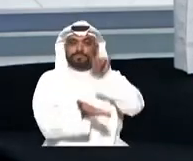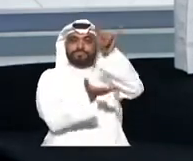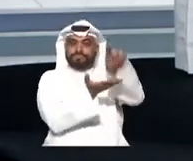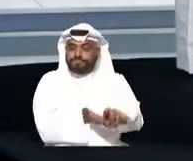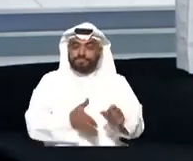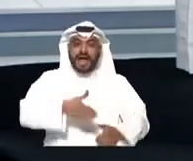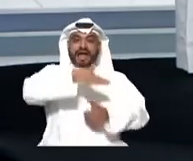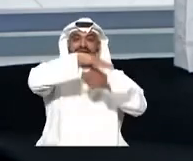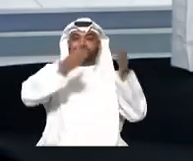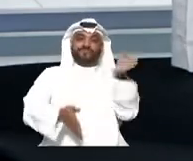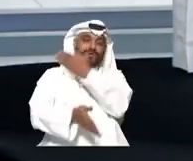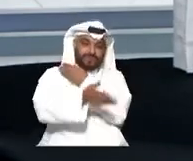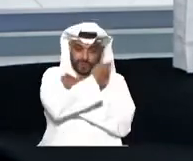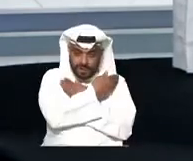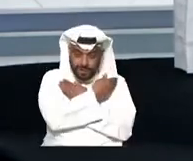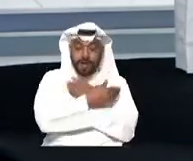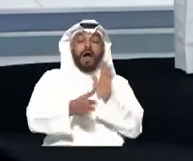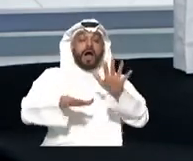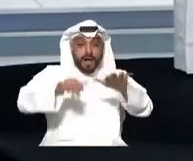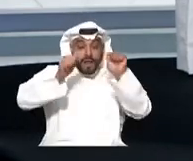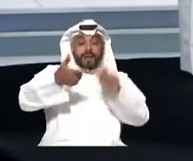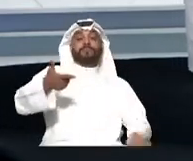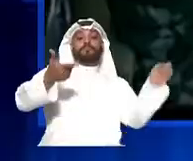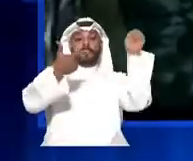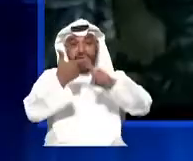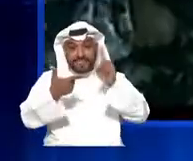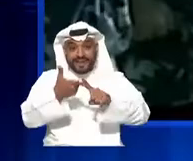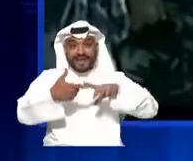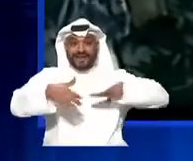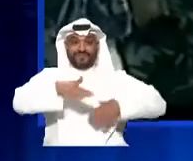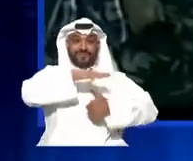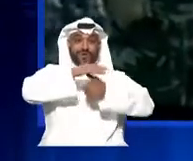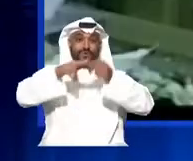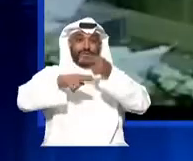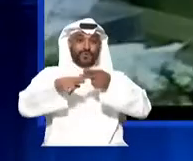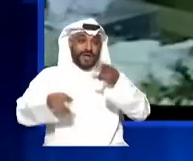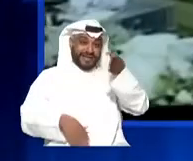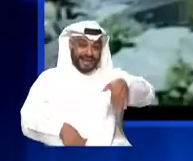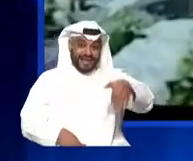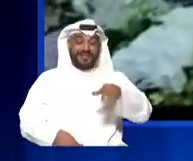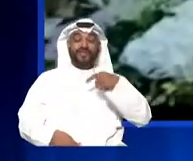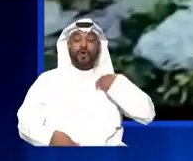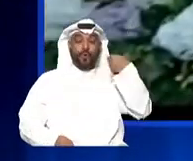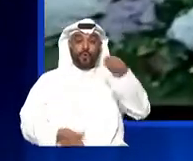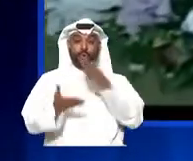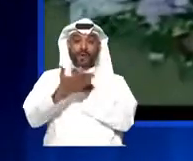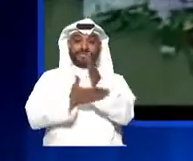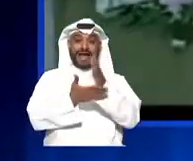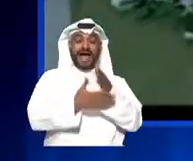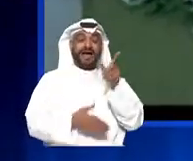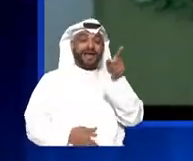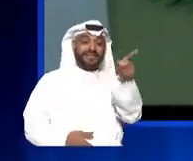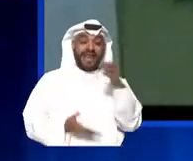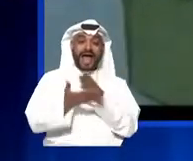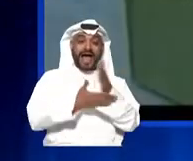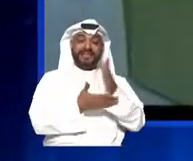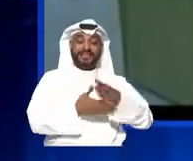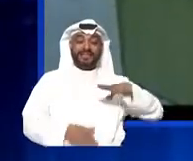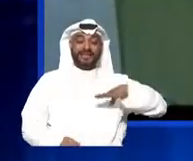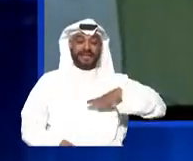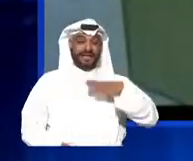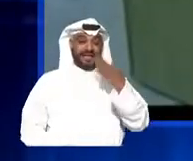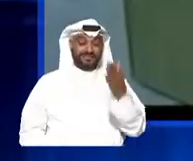ومعه طاقم وزارة الخارجية، مجلس الوزراء ووزارة الخارجية، أيضا هذا الشاب الرائع الشيخ